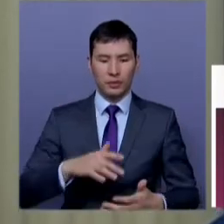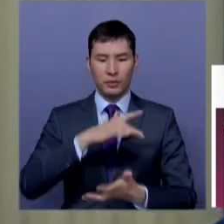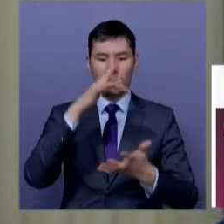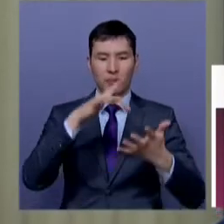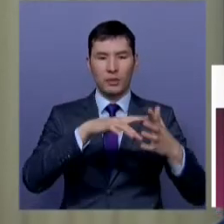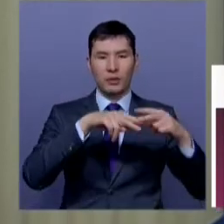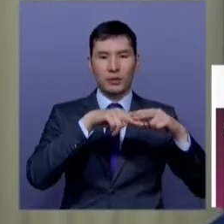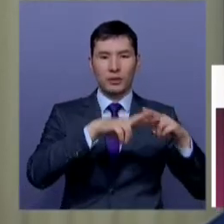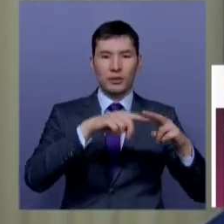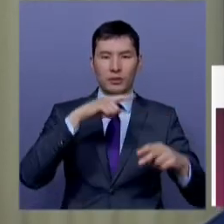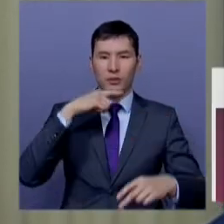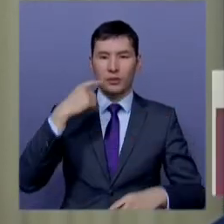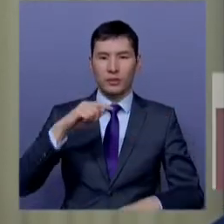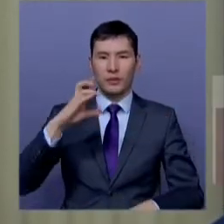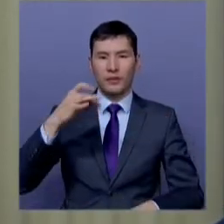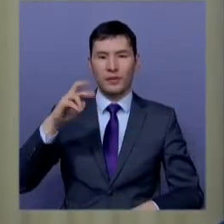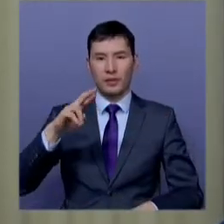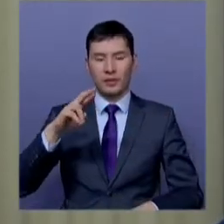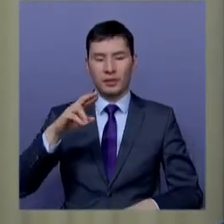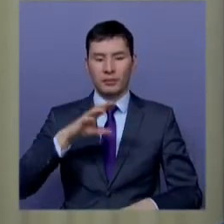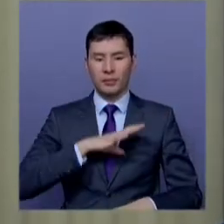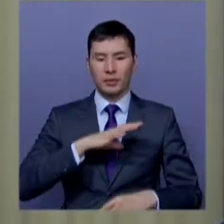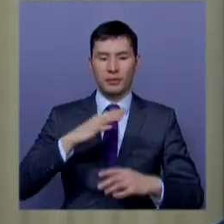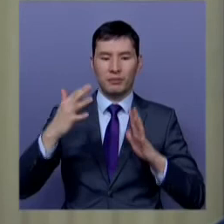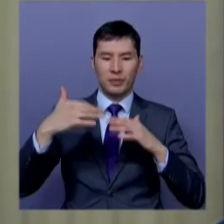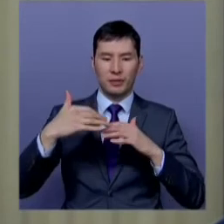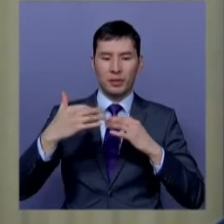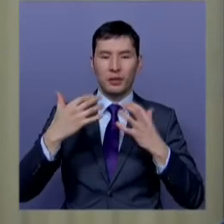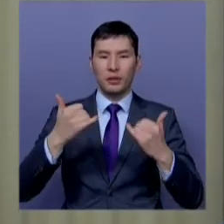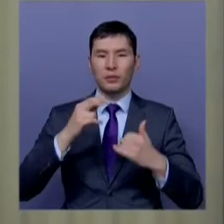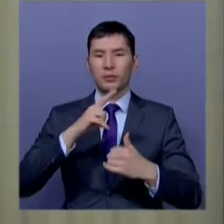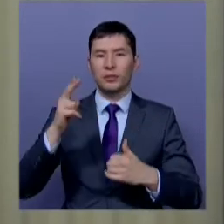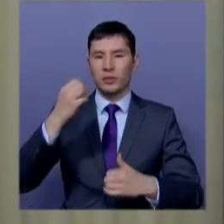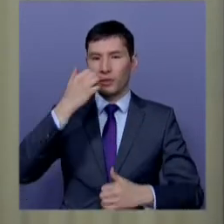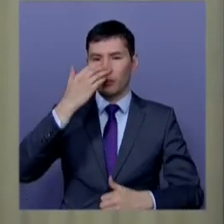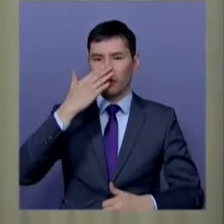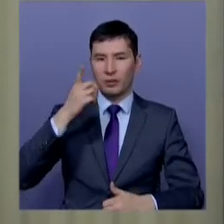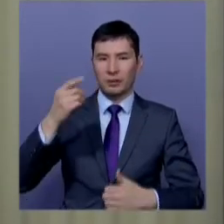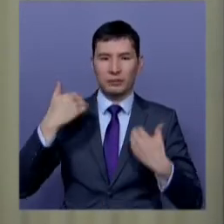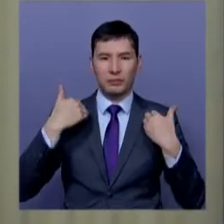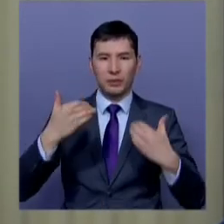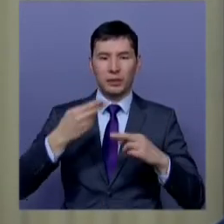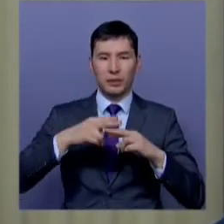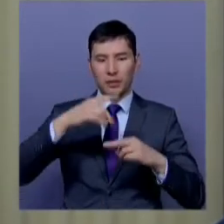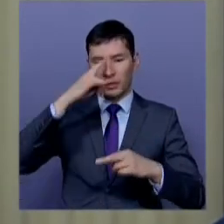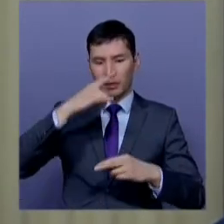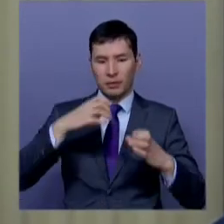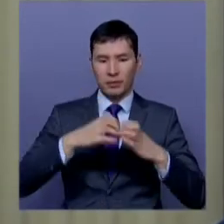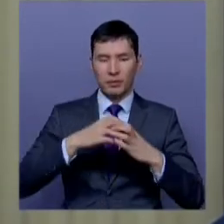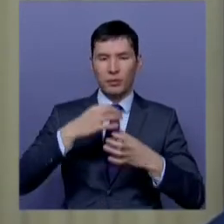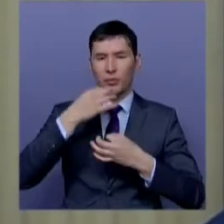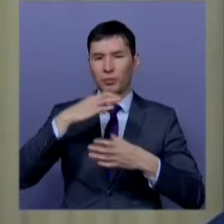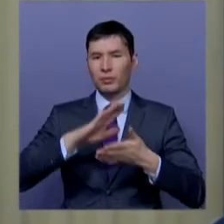қаласында, Ресей мен Венгрия елдерінде өткіздік. Қазір біздің негізгі қарсыластарымыздың бірі Жапония. Сондықтан Қазақстан құрамасына қандай жағдай